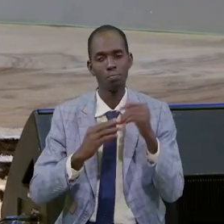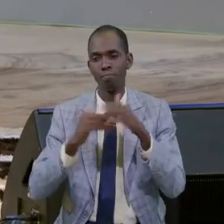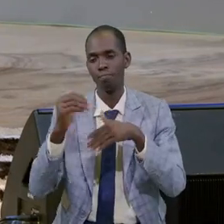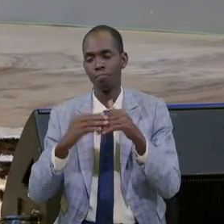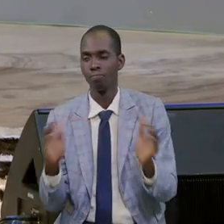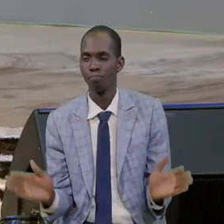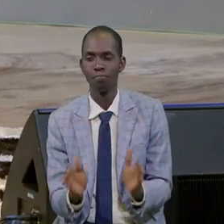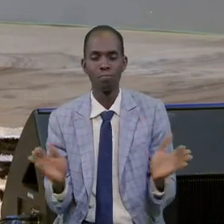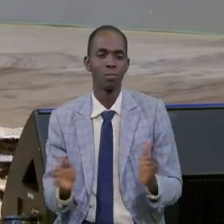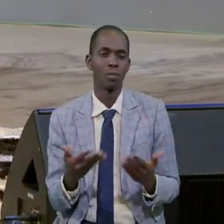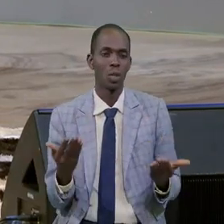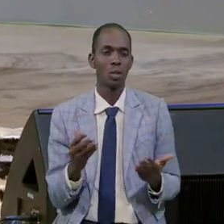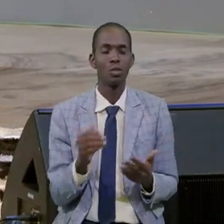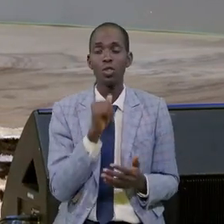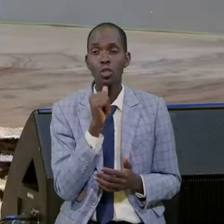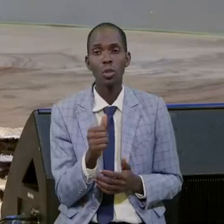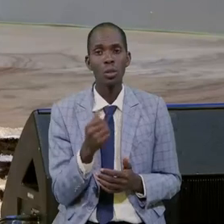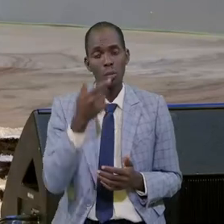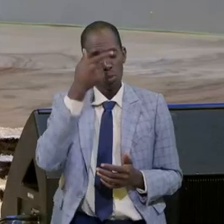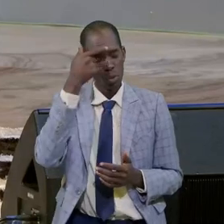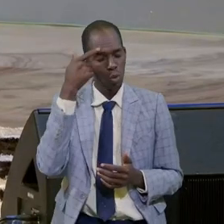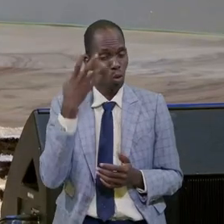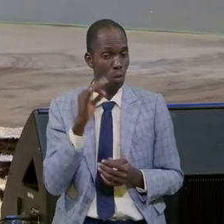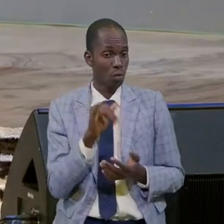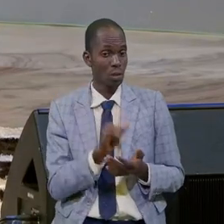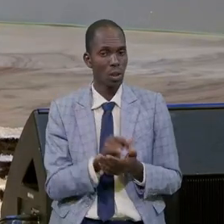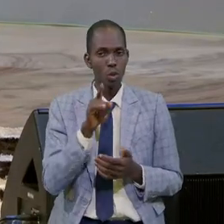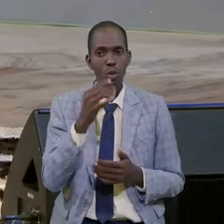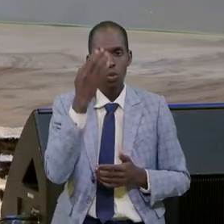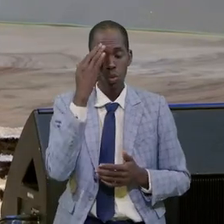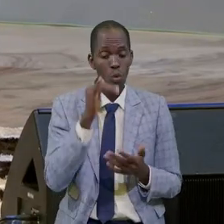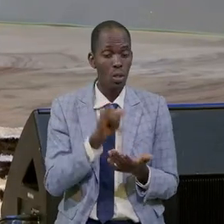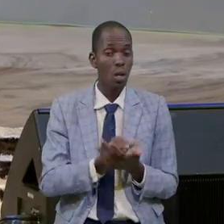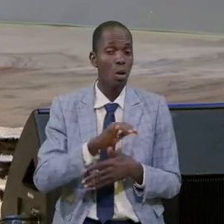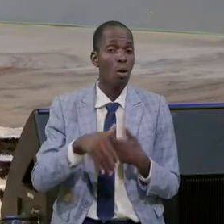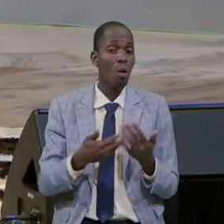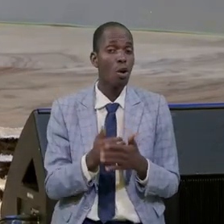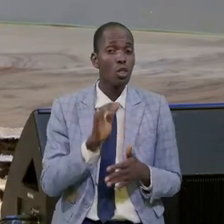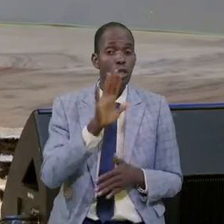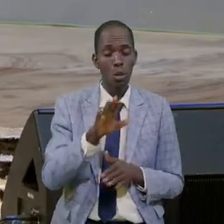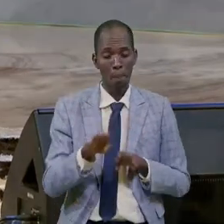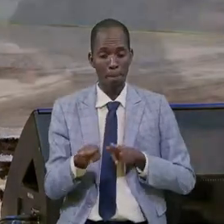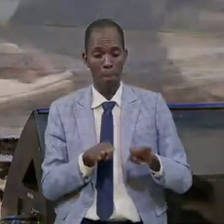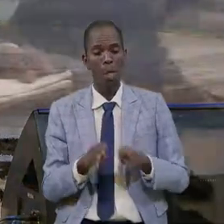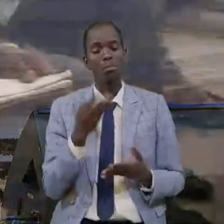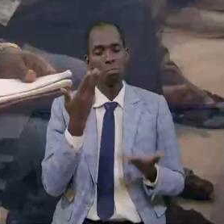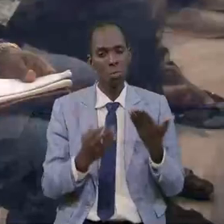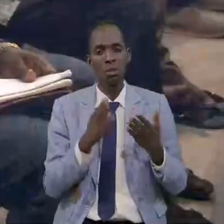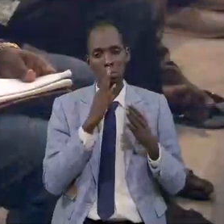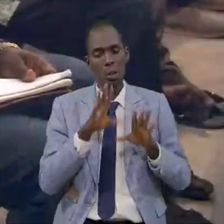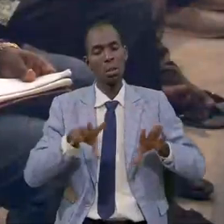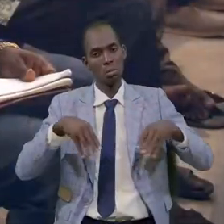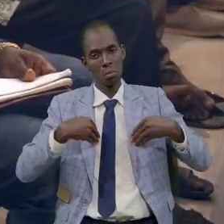Tout n'édifie pas. Comme résultat, puisque vous le savez, que toutes vos actions peuvent être acceptables,